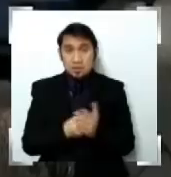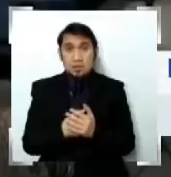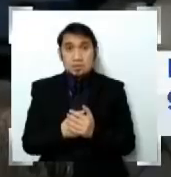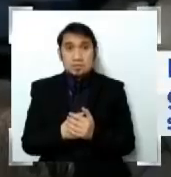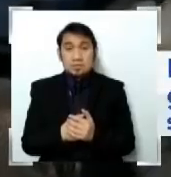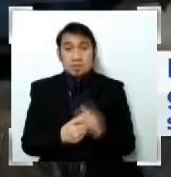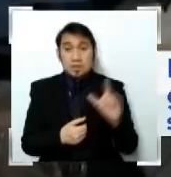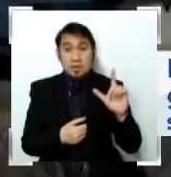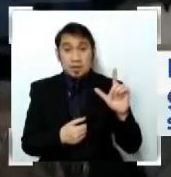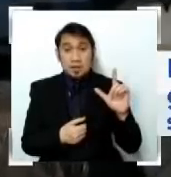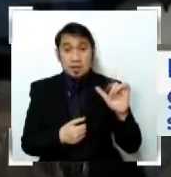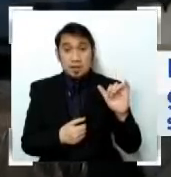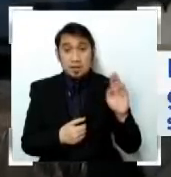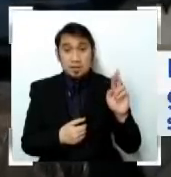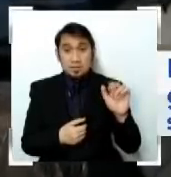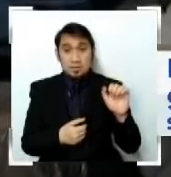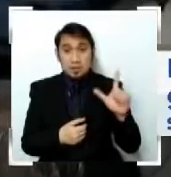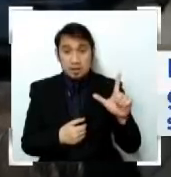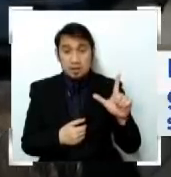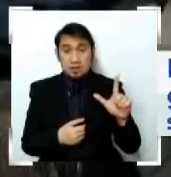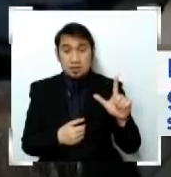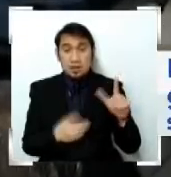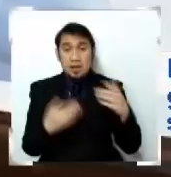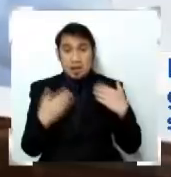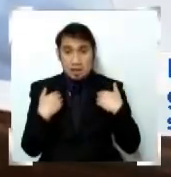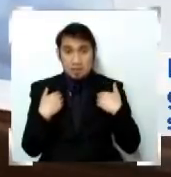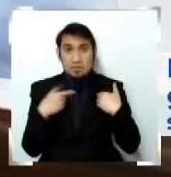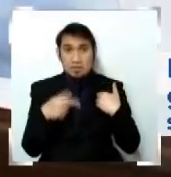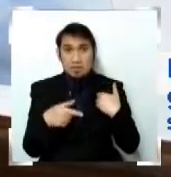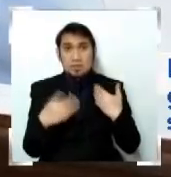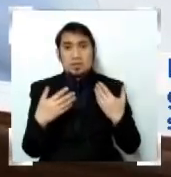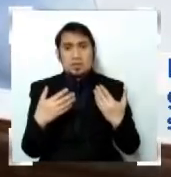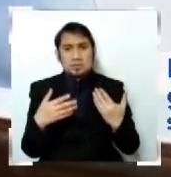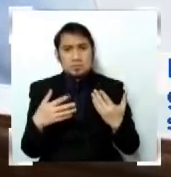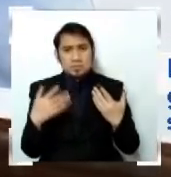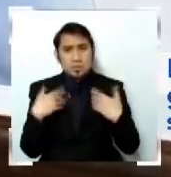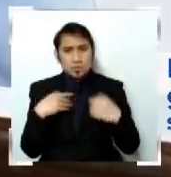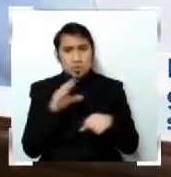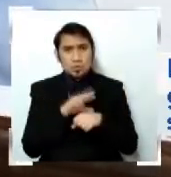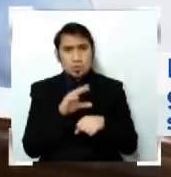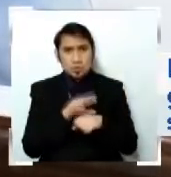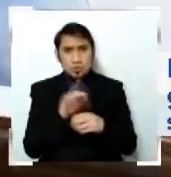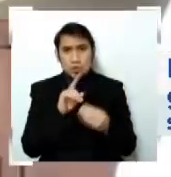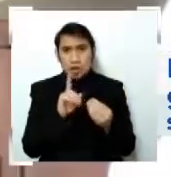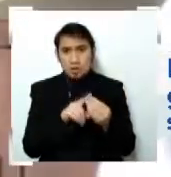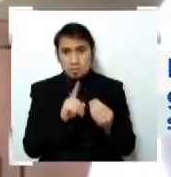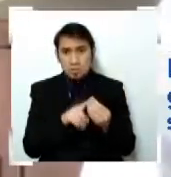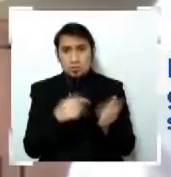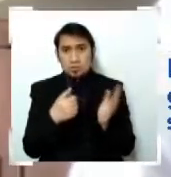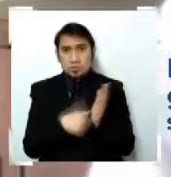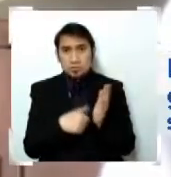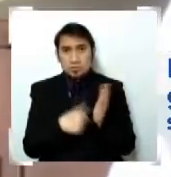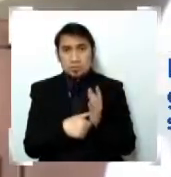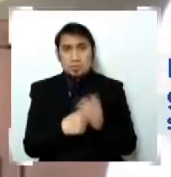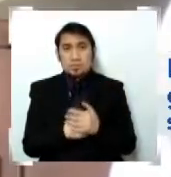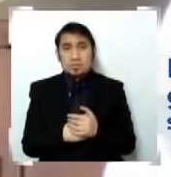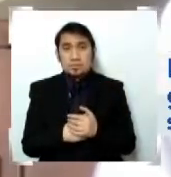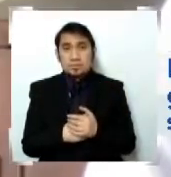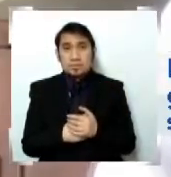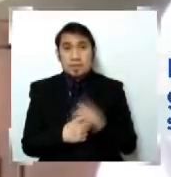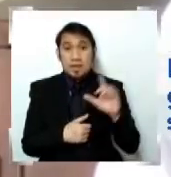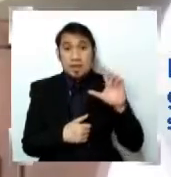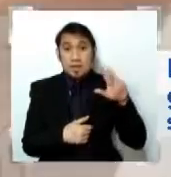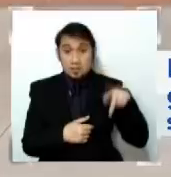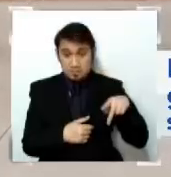naman magkakaroon ng malawakang konsultasyon sa susunod na dalawang buwan kaugnay ng 2022 elections. Ayon kay LP President Senator